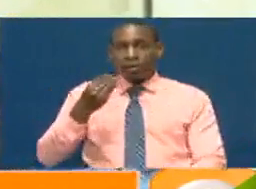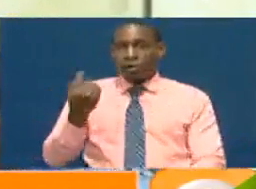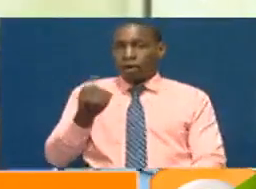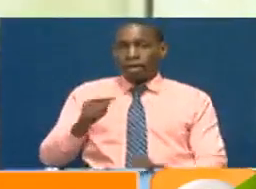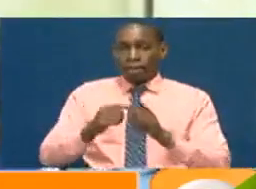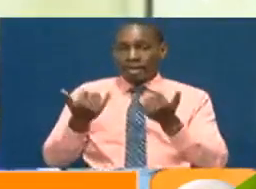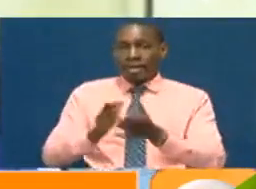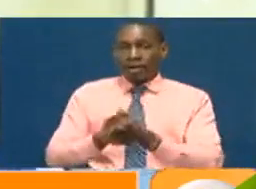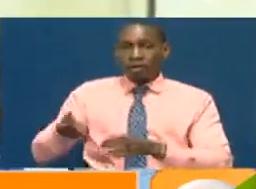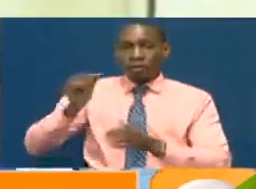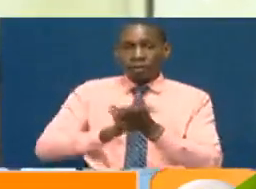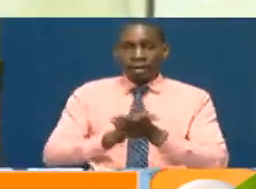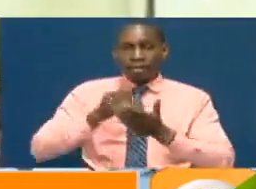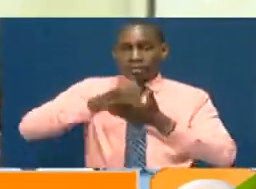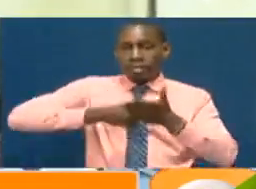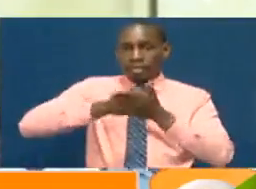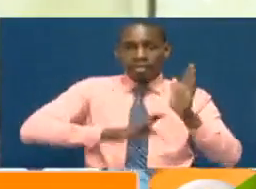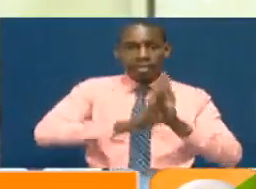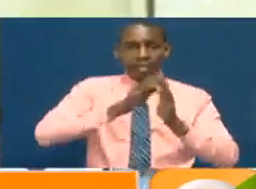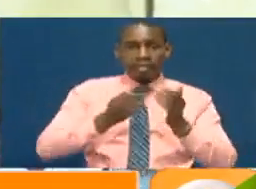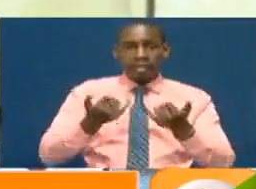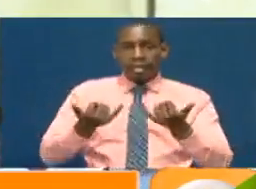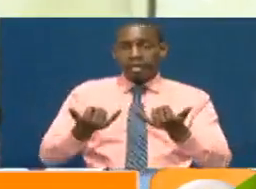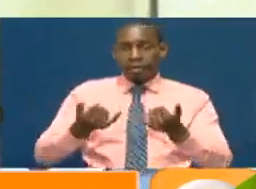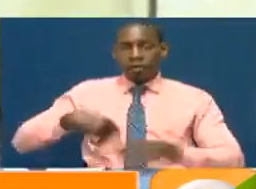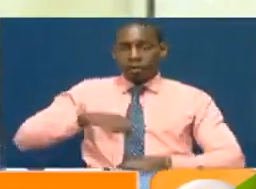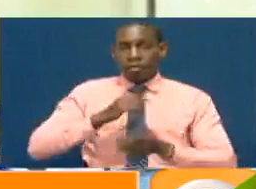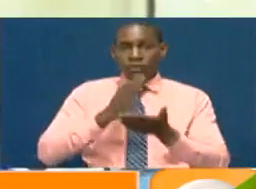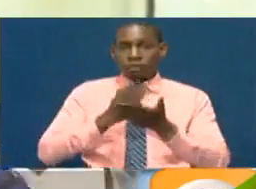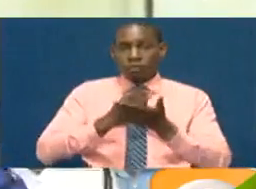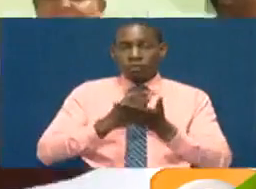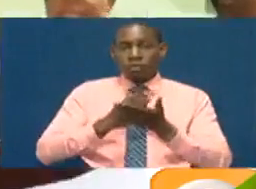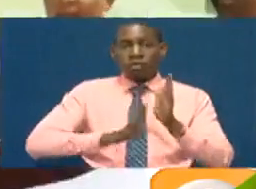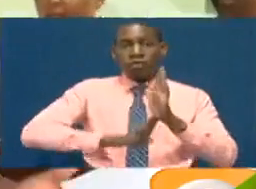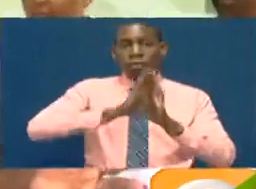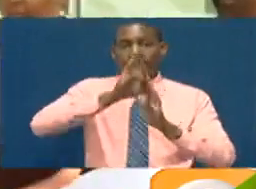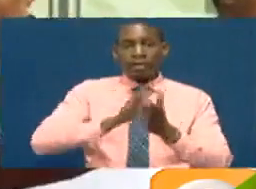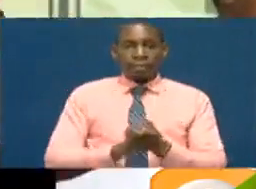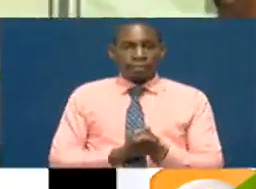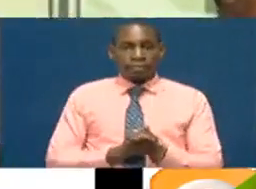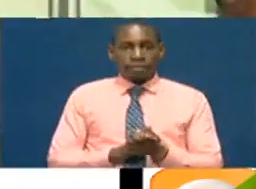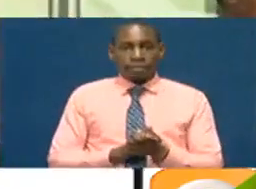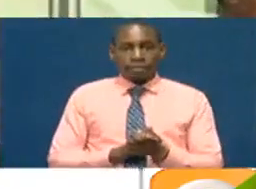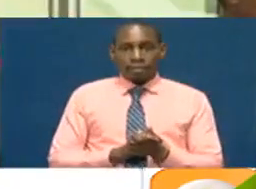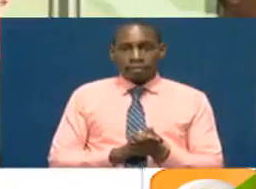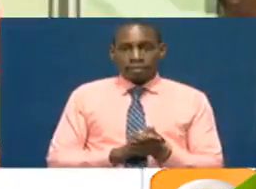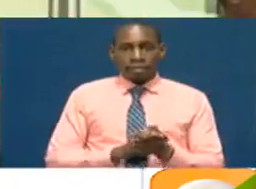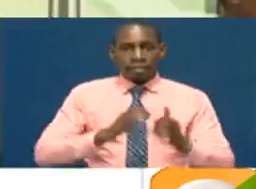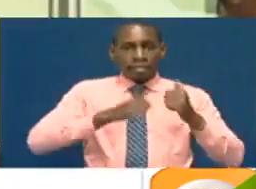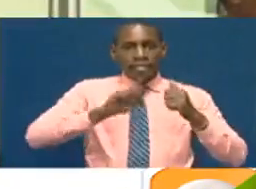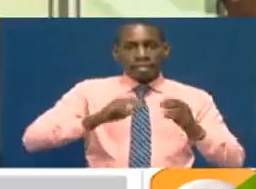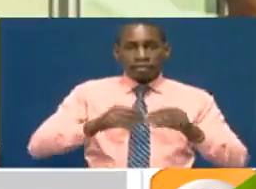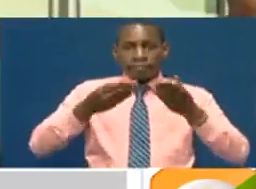Lakini sasa tumeongeza magurudumu ya maendeleo, tuko wapi? Tuko mbele. Elfu sita sita sini zetu